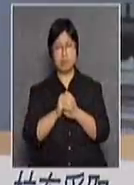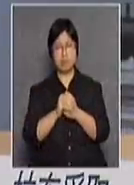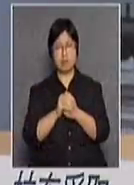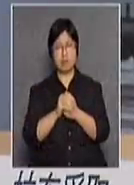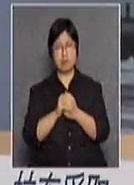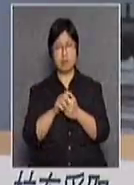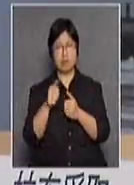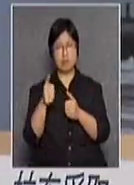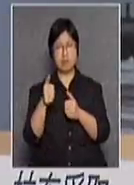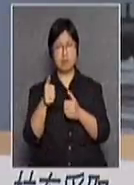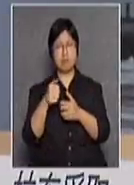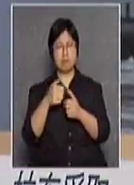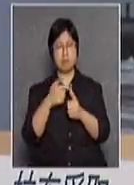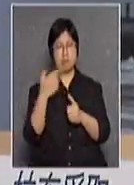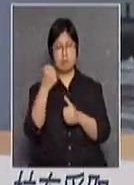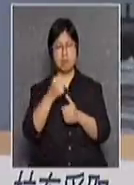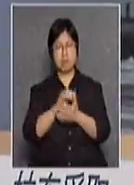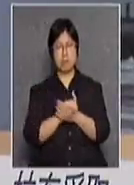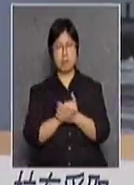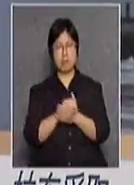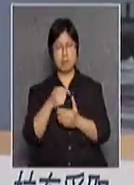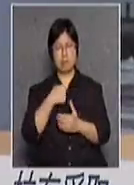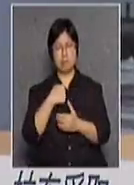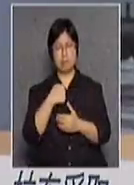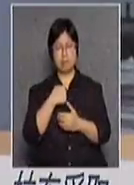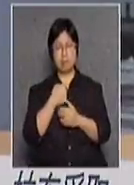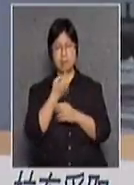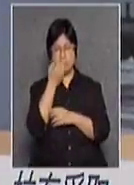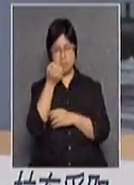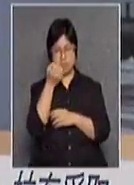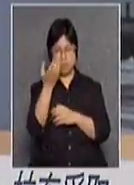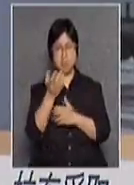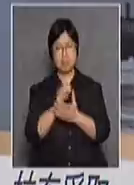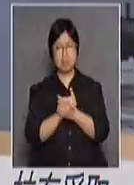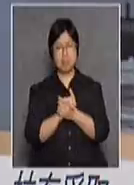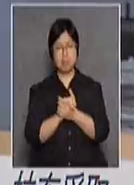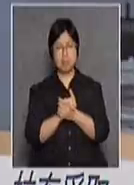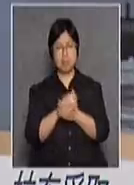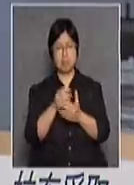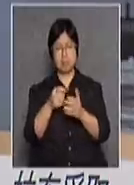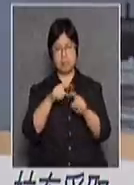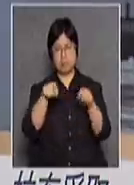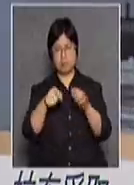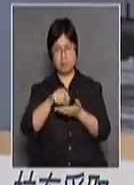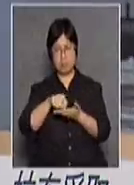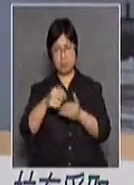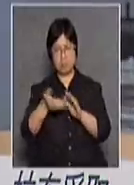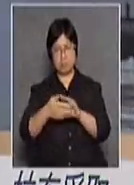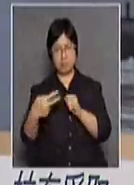多謝主席。我動議載列於講稿附錄二的